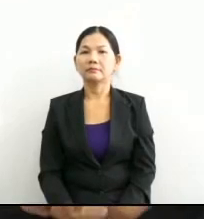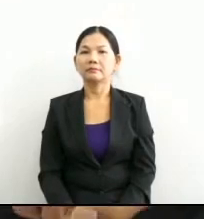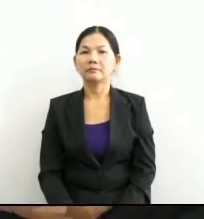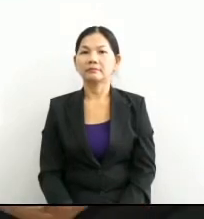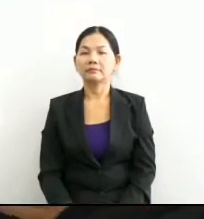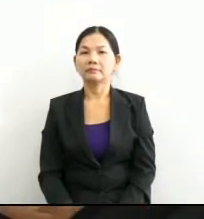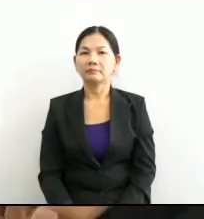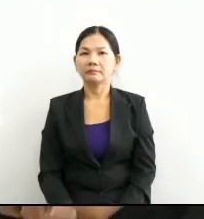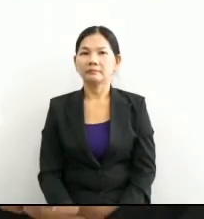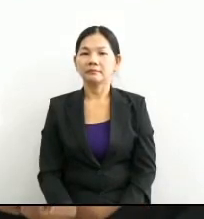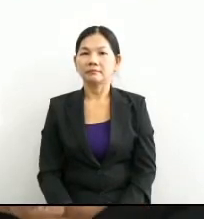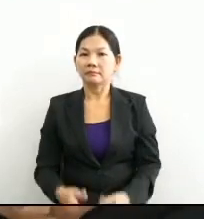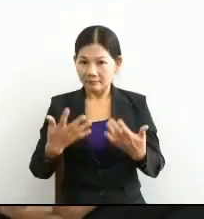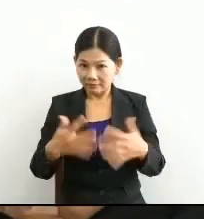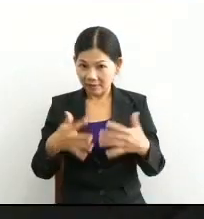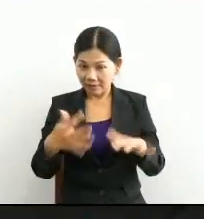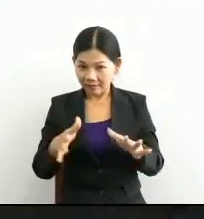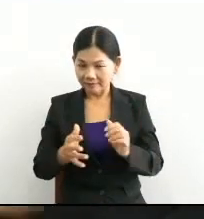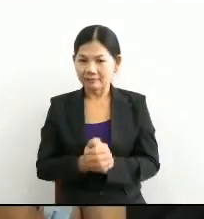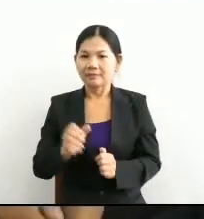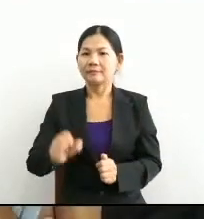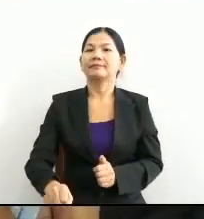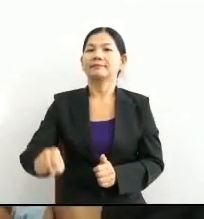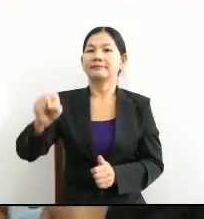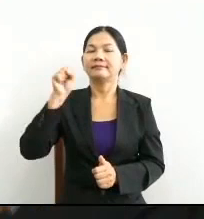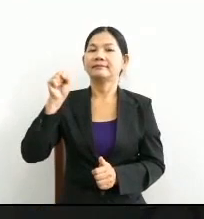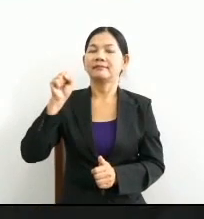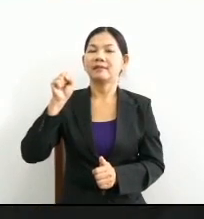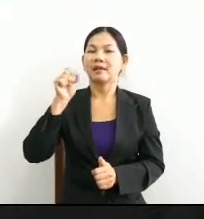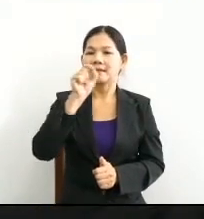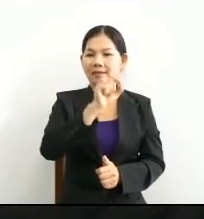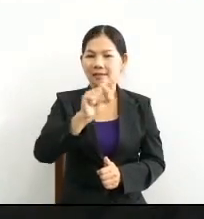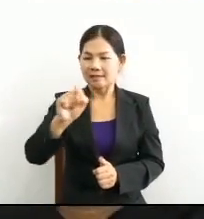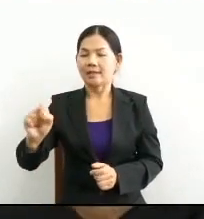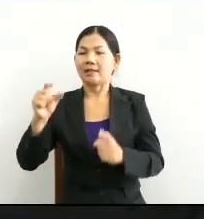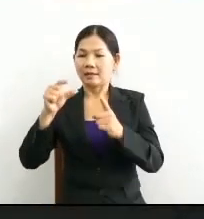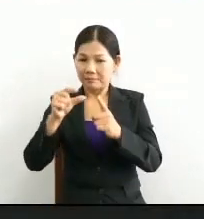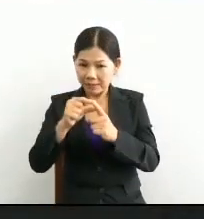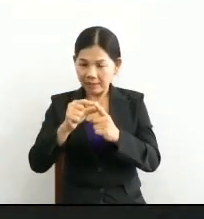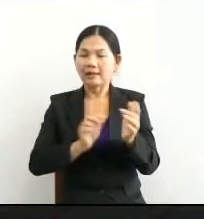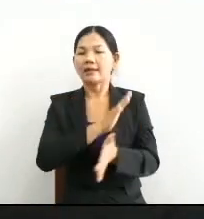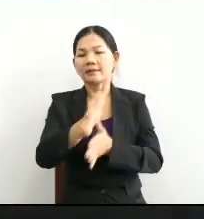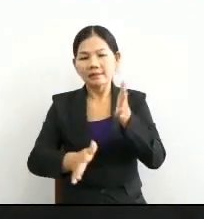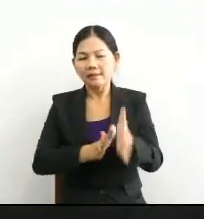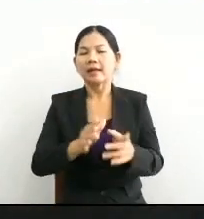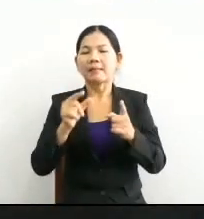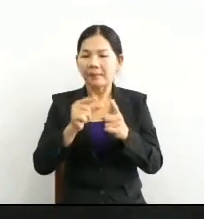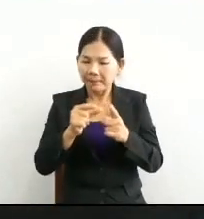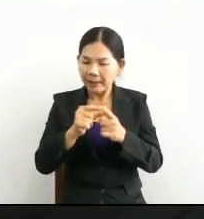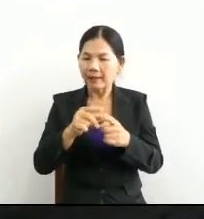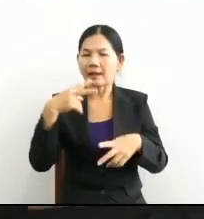cha lấy đào này tiếng cơ nè chẳng lơ cái đá chân nô lá sọ xế bịa đá bị bạc à đại con cả tháp bị bạc